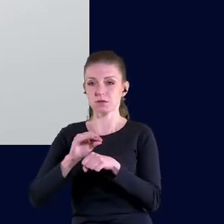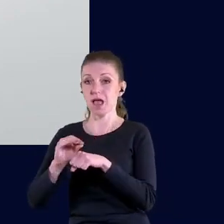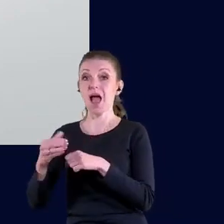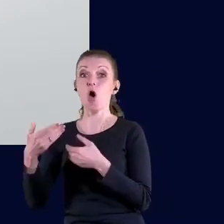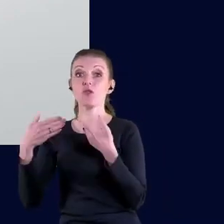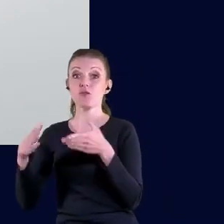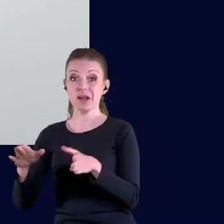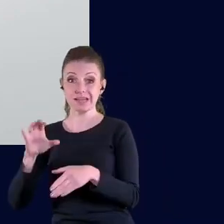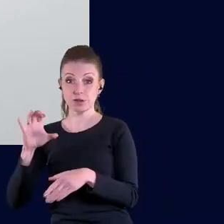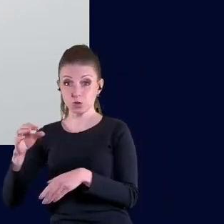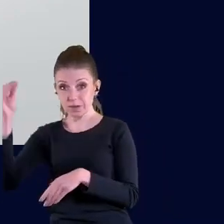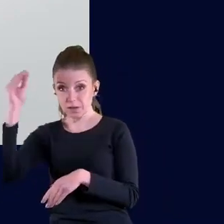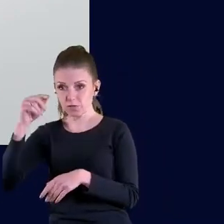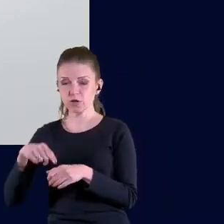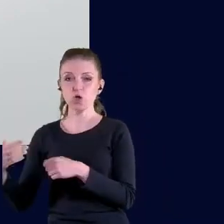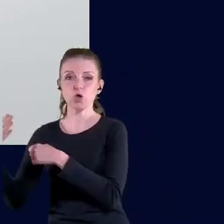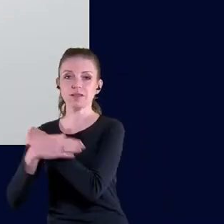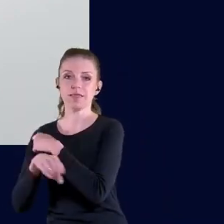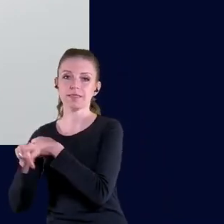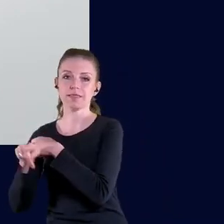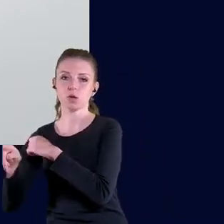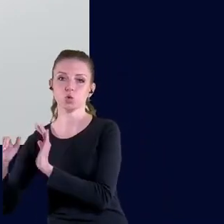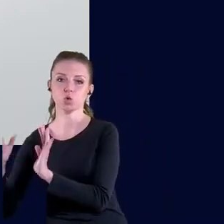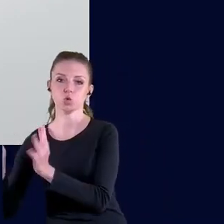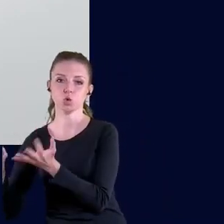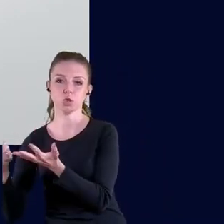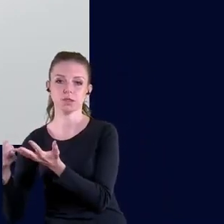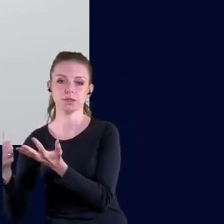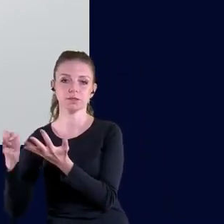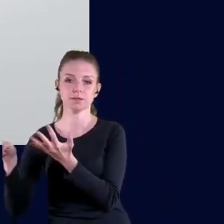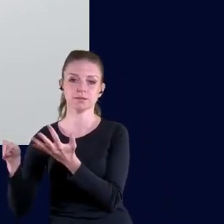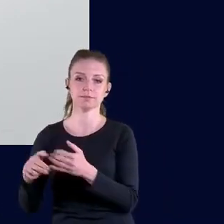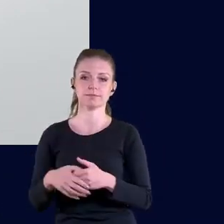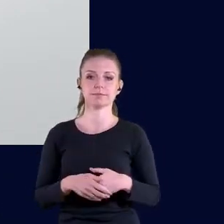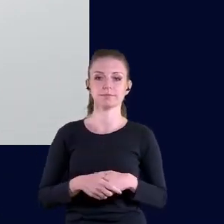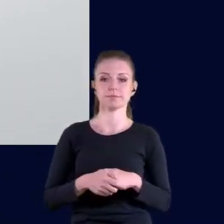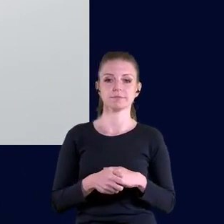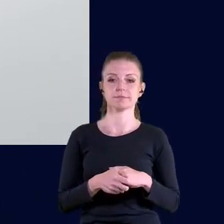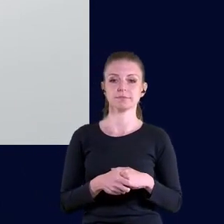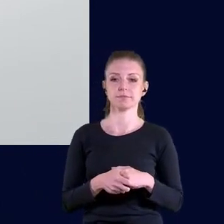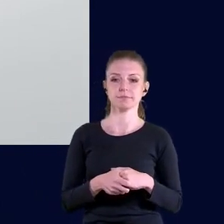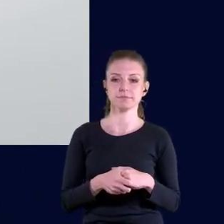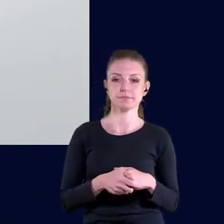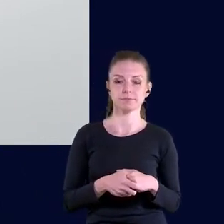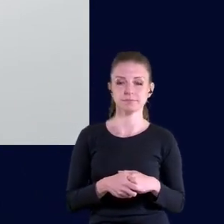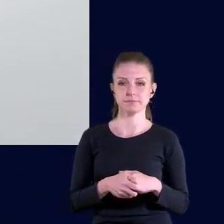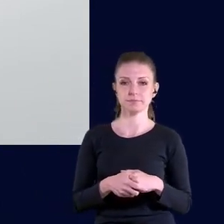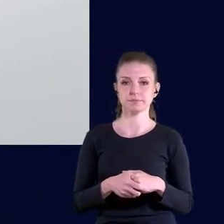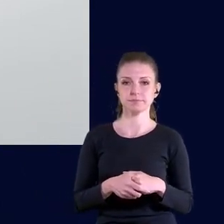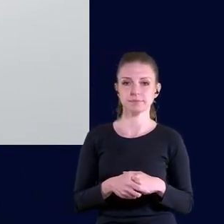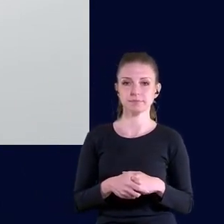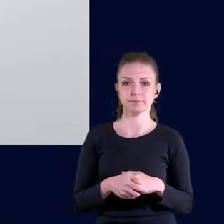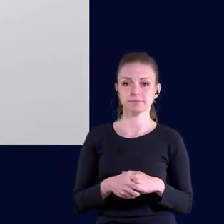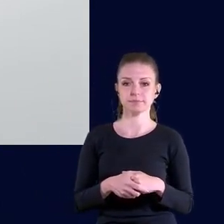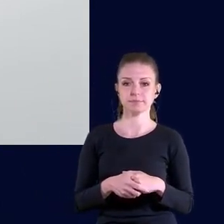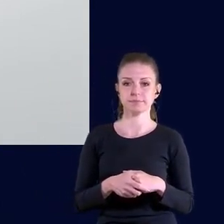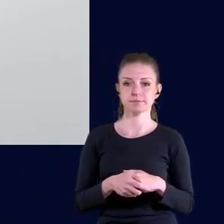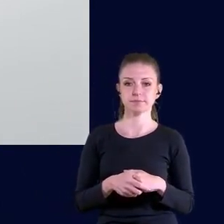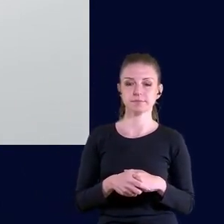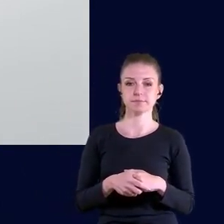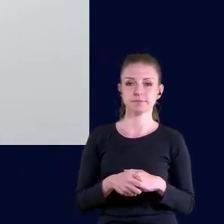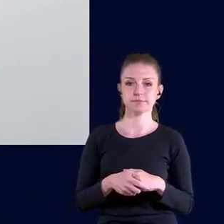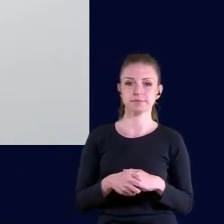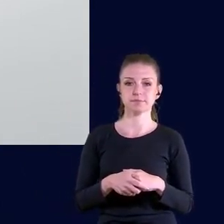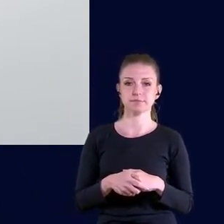deklarując udział w projekcie jakby Potwierdzam swoją obecność na wszystkich szkoleniach wziąć udział w zajęciach